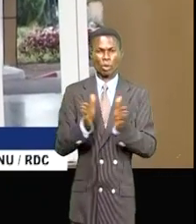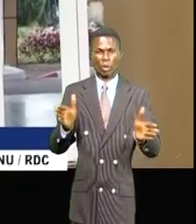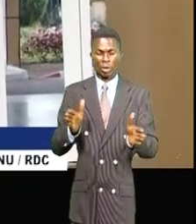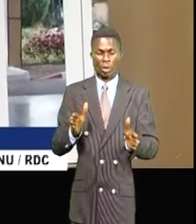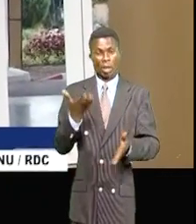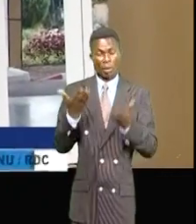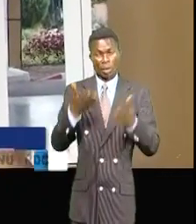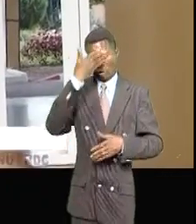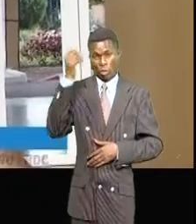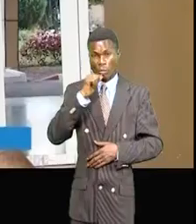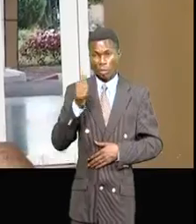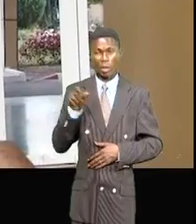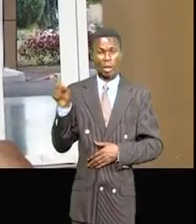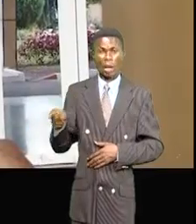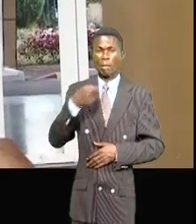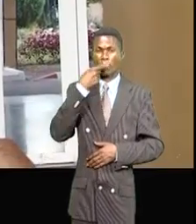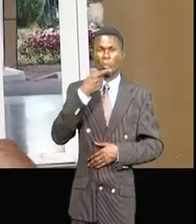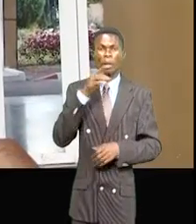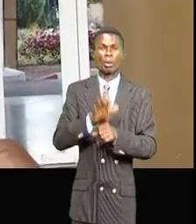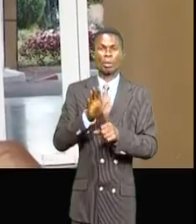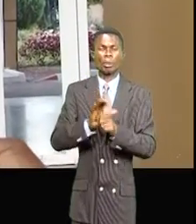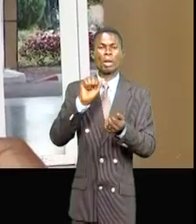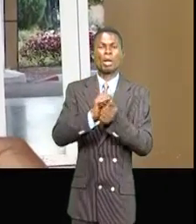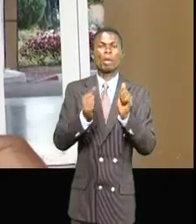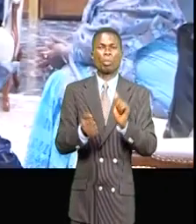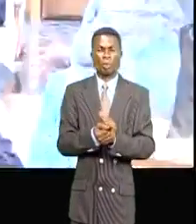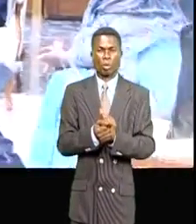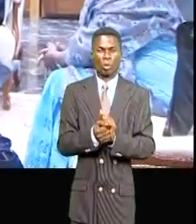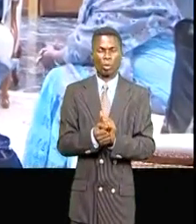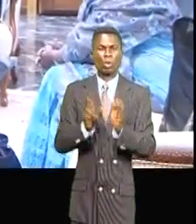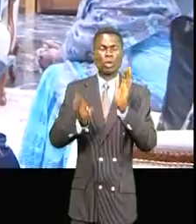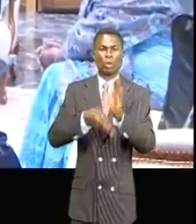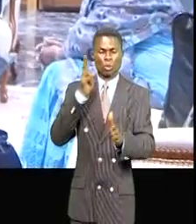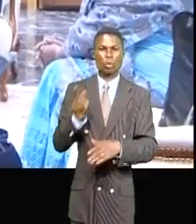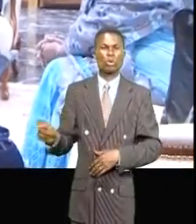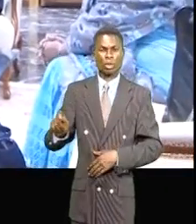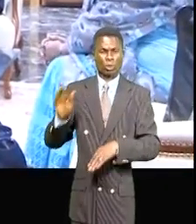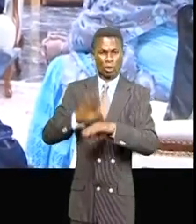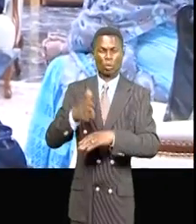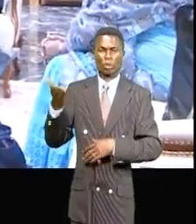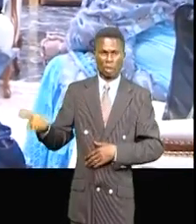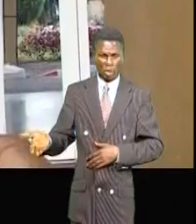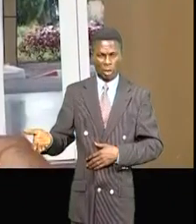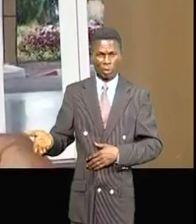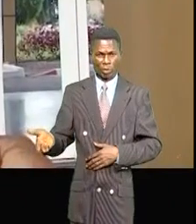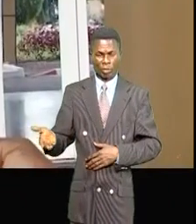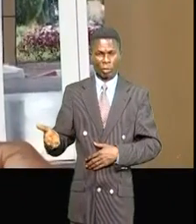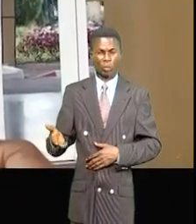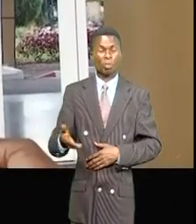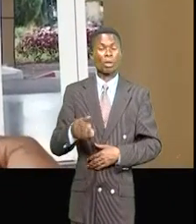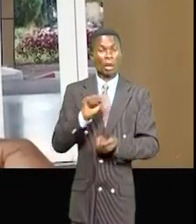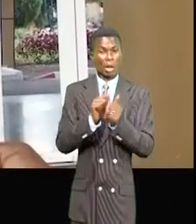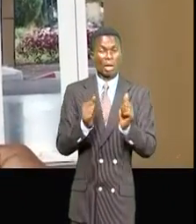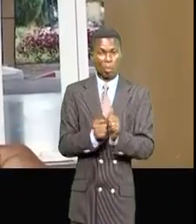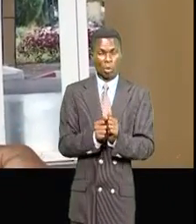ne me trompe, et là on parle de problèmes sur 12 territoires. Donc il y a quelque chose